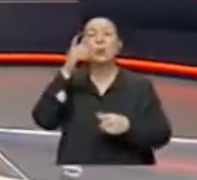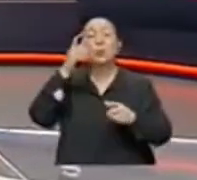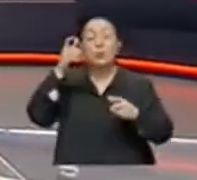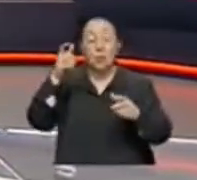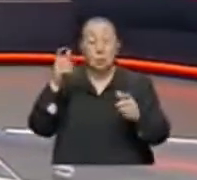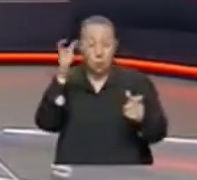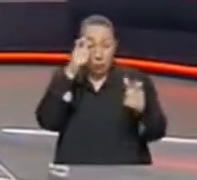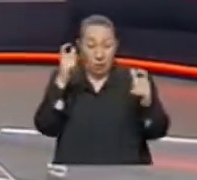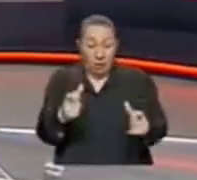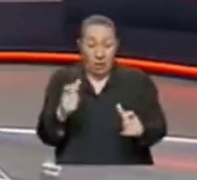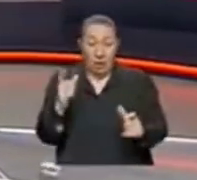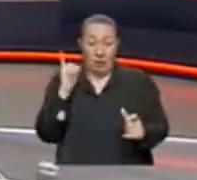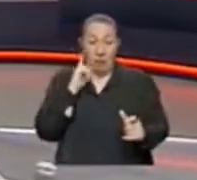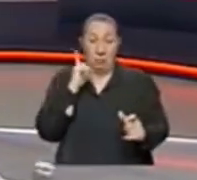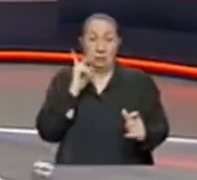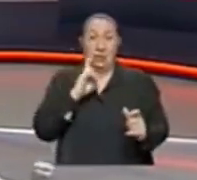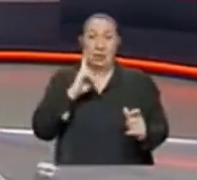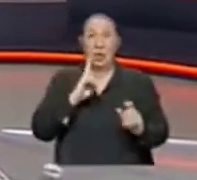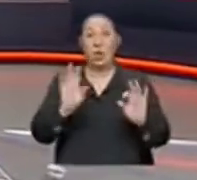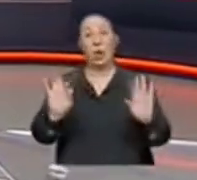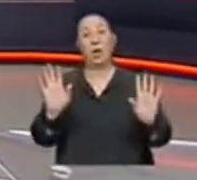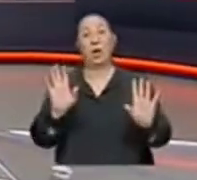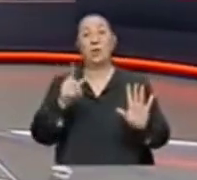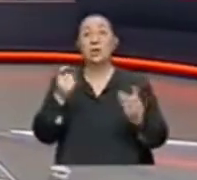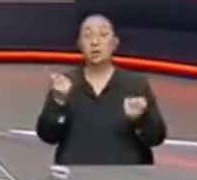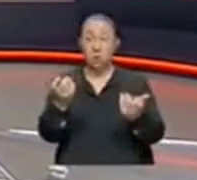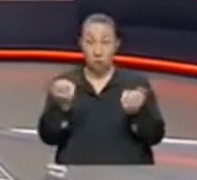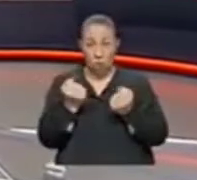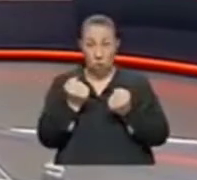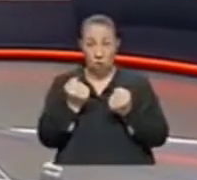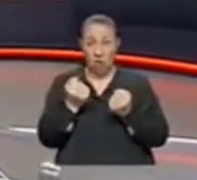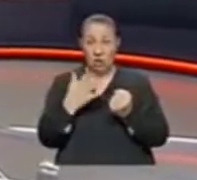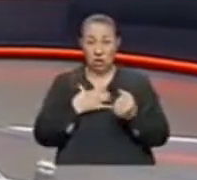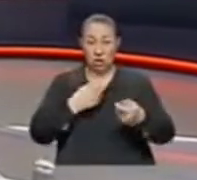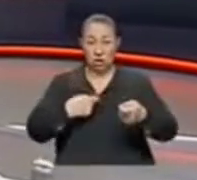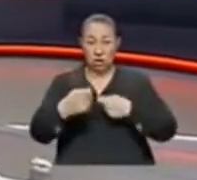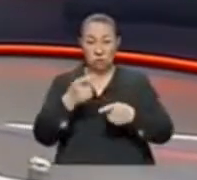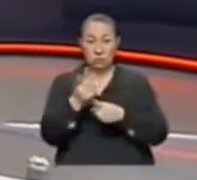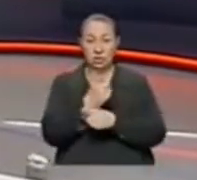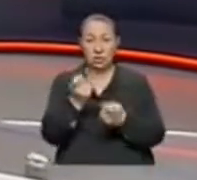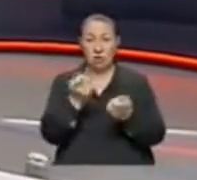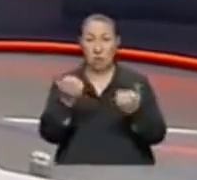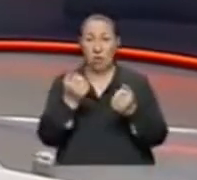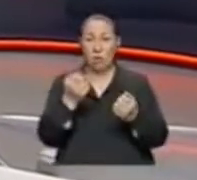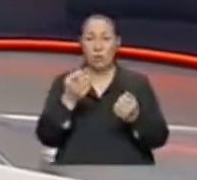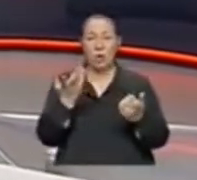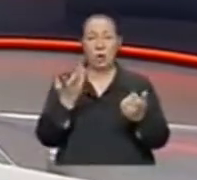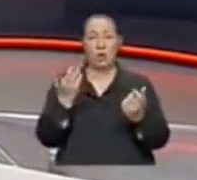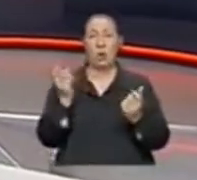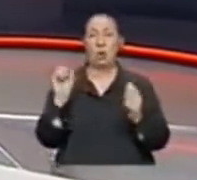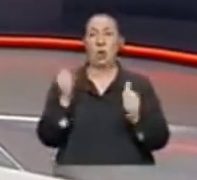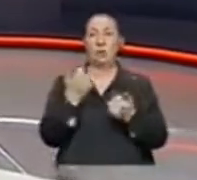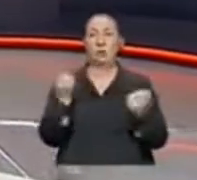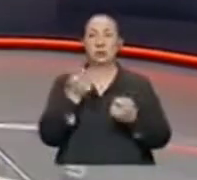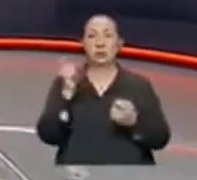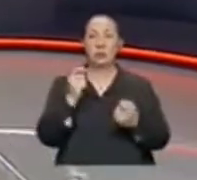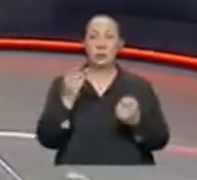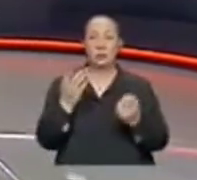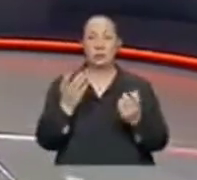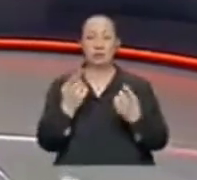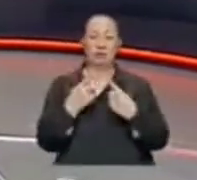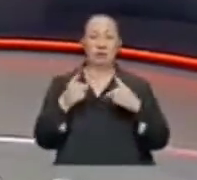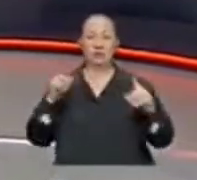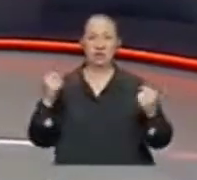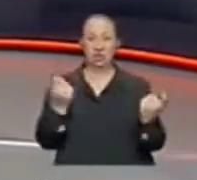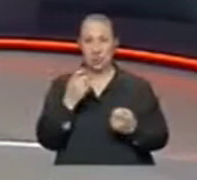eliti de öyle. Medyası eliti. Onlar da iş alıyorlar. Kendi şirketleri şunları bunları var. Böyle medyatik işler yapıyorlar. Entel dantel